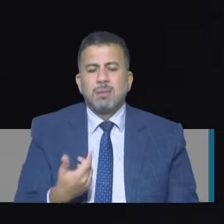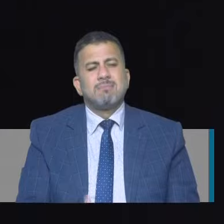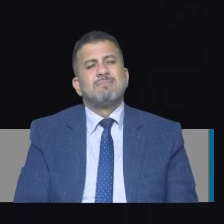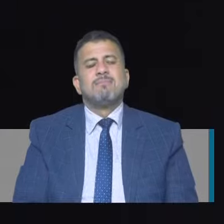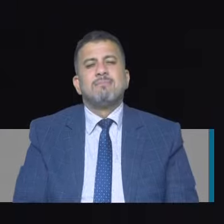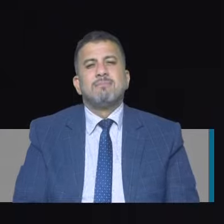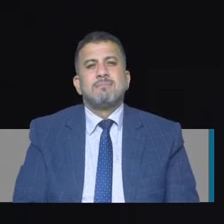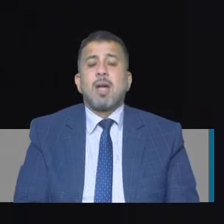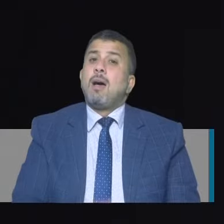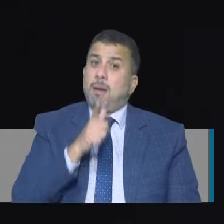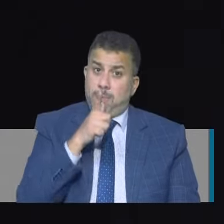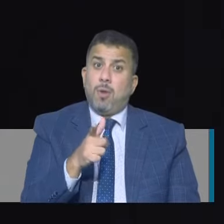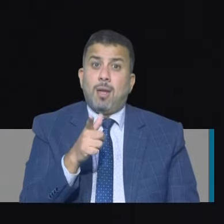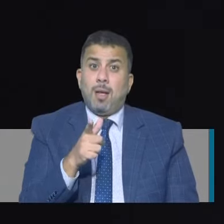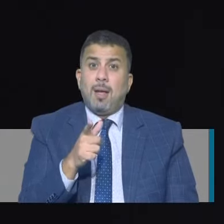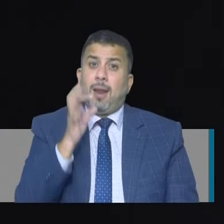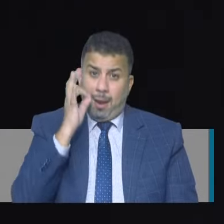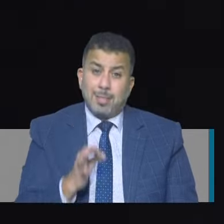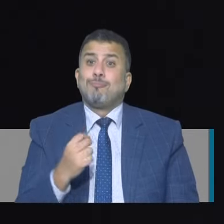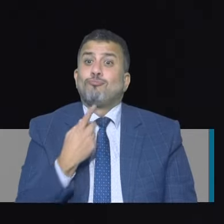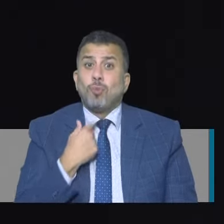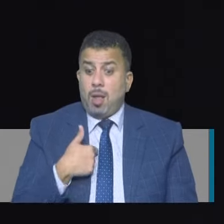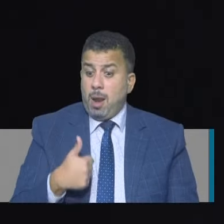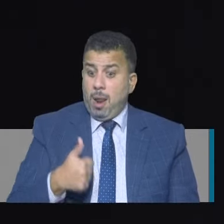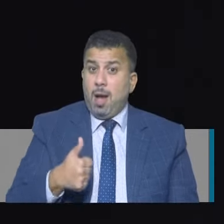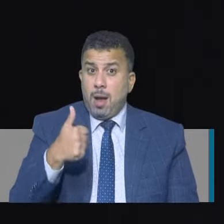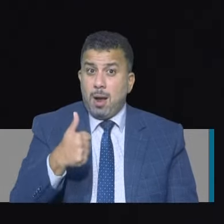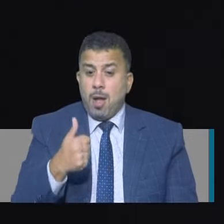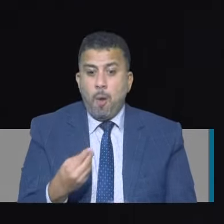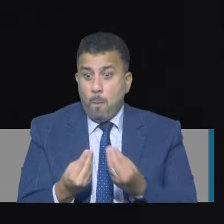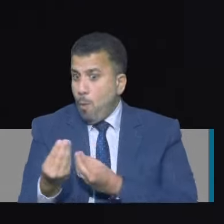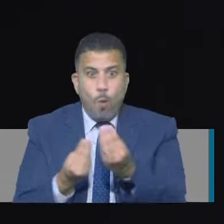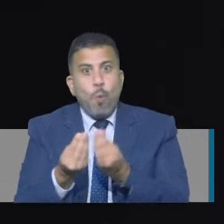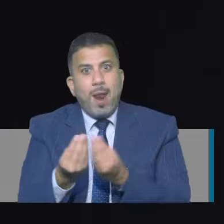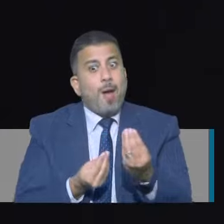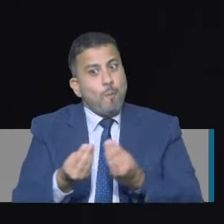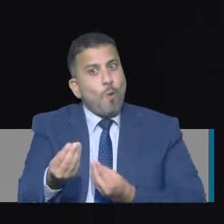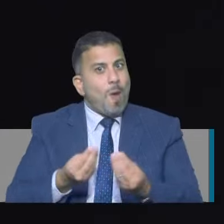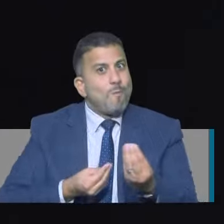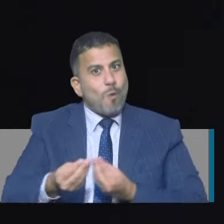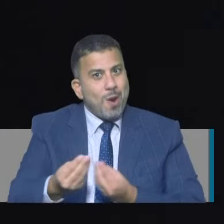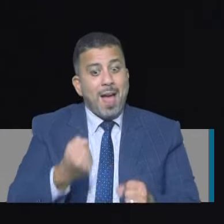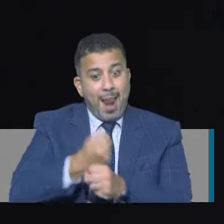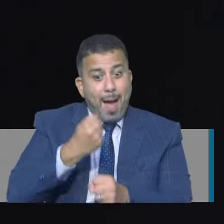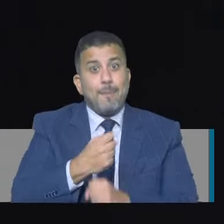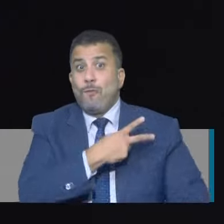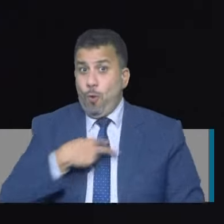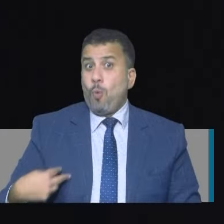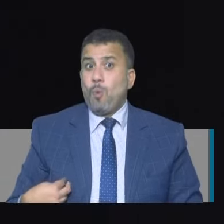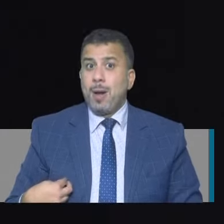اخره لذلك اذا ما اردنا ان نحقق المرونه الكامله في العمل